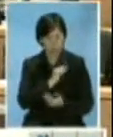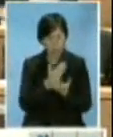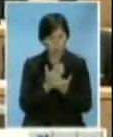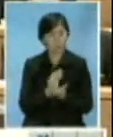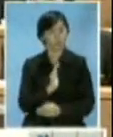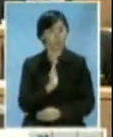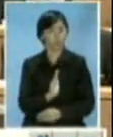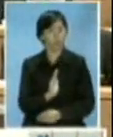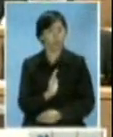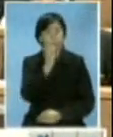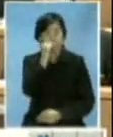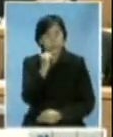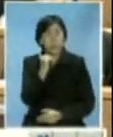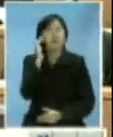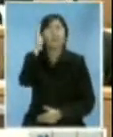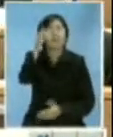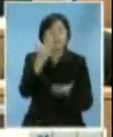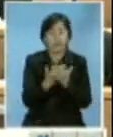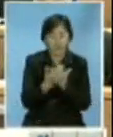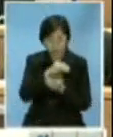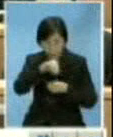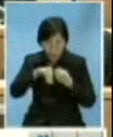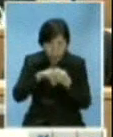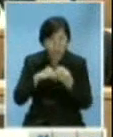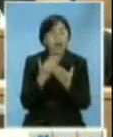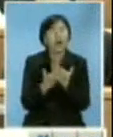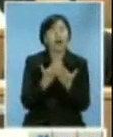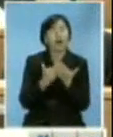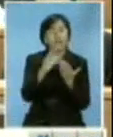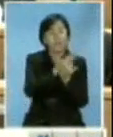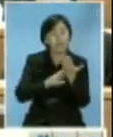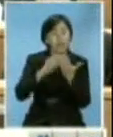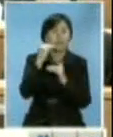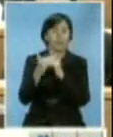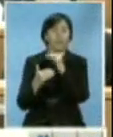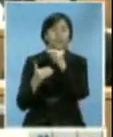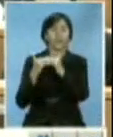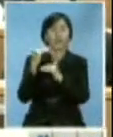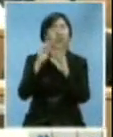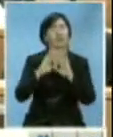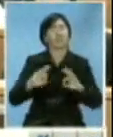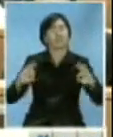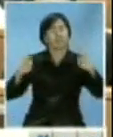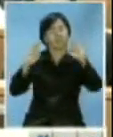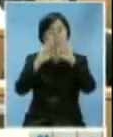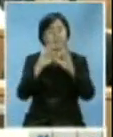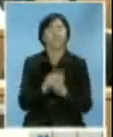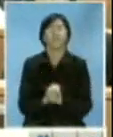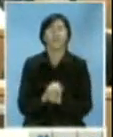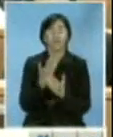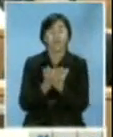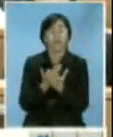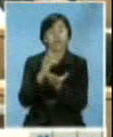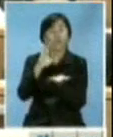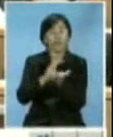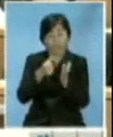คลังเพื่อขับเคลื่อนนโยบายในการบริหารราชการแผ่นดินที่สำคัญงบประมาณที่เราเก็บมา